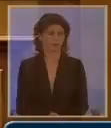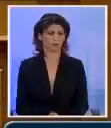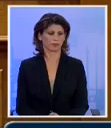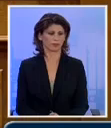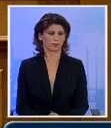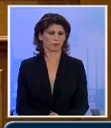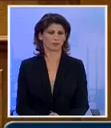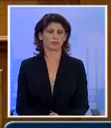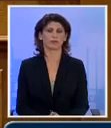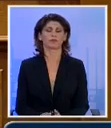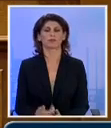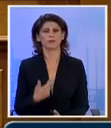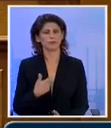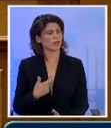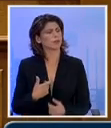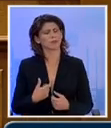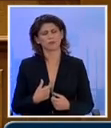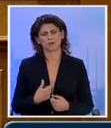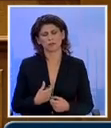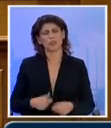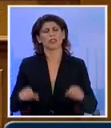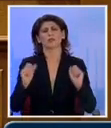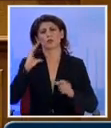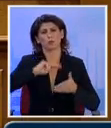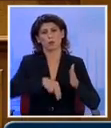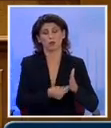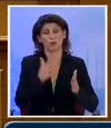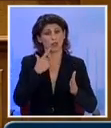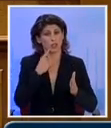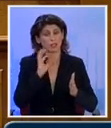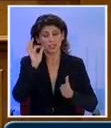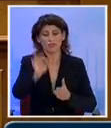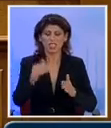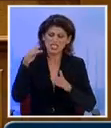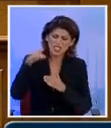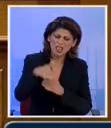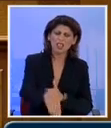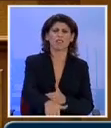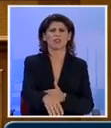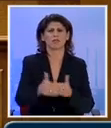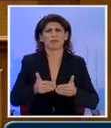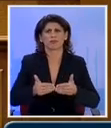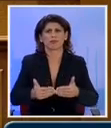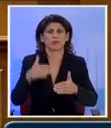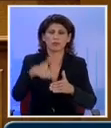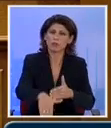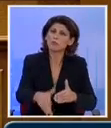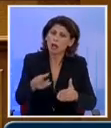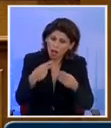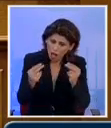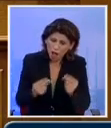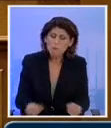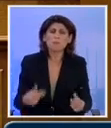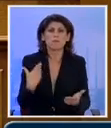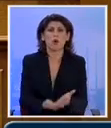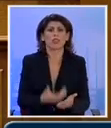Και ήμασταν εναντίον του μνημονίου προειδοποιώντας ότι θα οδηγούσε σε τεράστια και παρατεταμένη ύφεση. Και αποδείχθηκε ότι είχαμε δίκιο. Τώρα